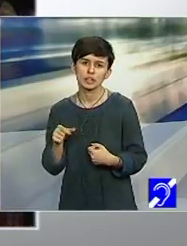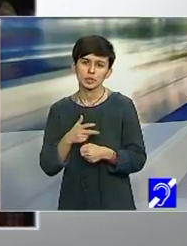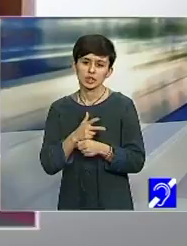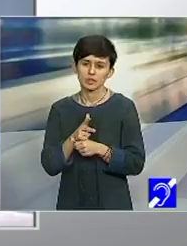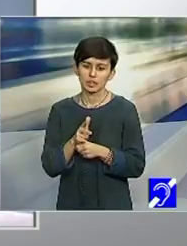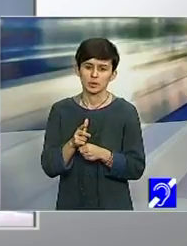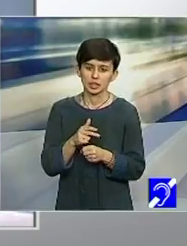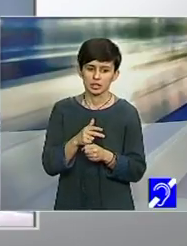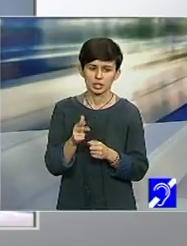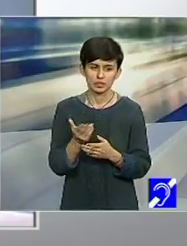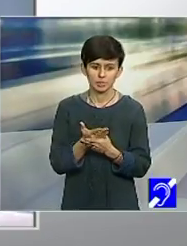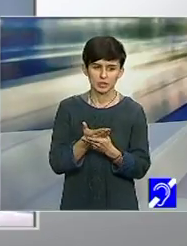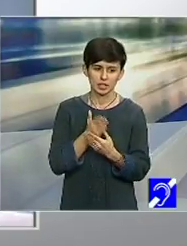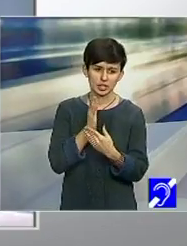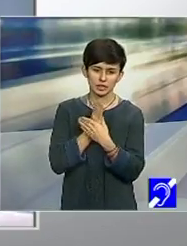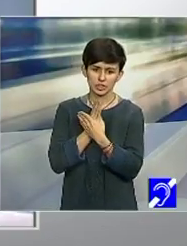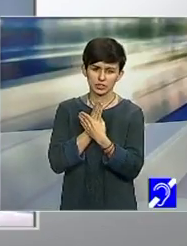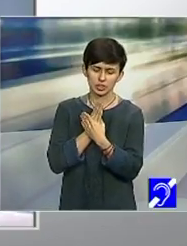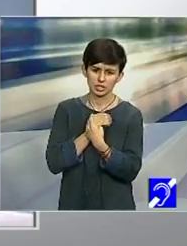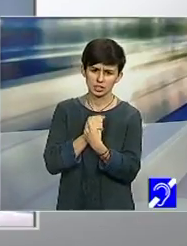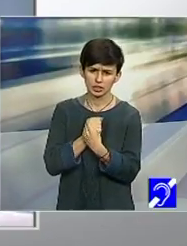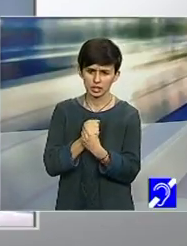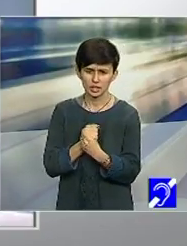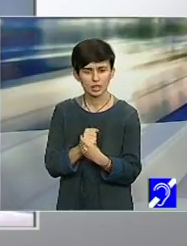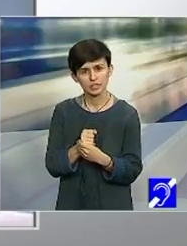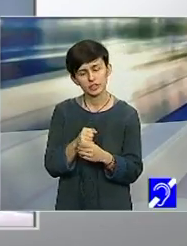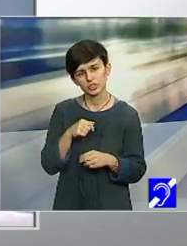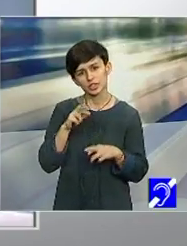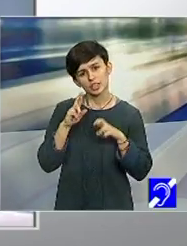epocă și sper ca îmbinând toate aceste modalități să